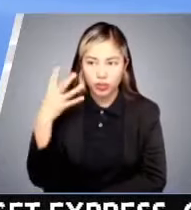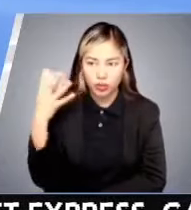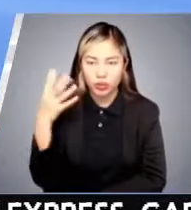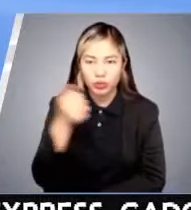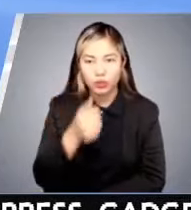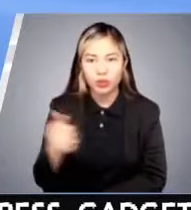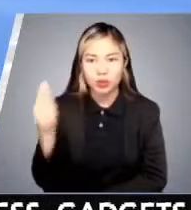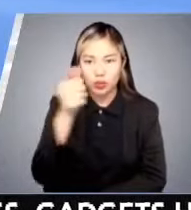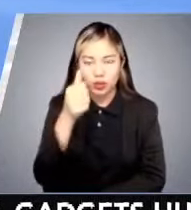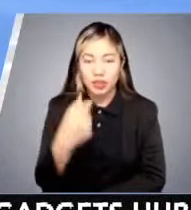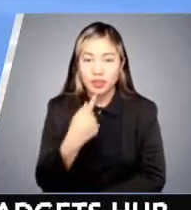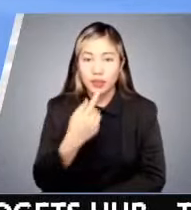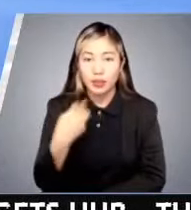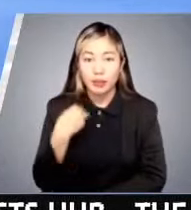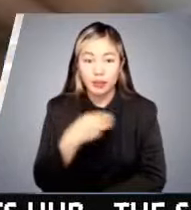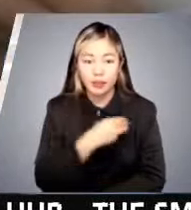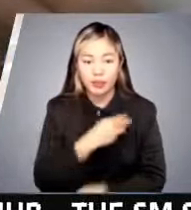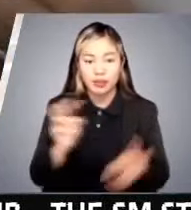ng